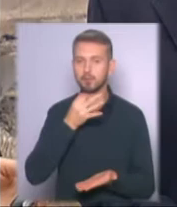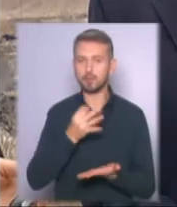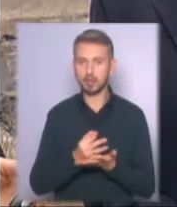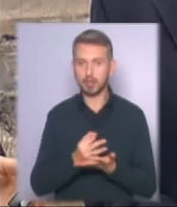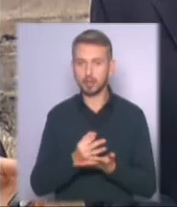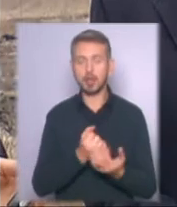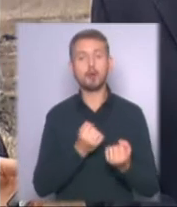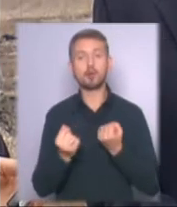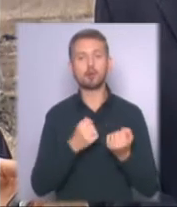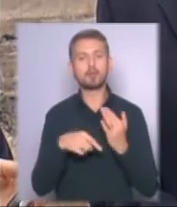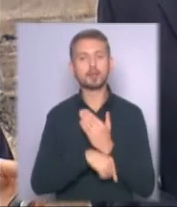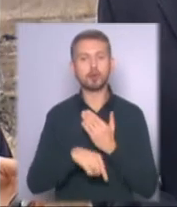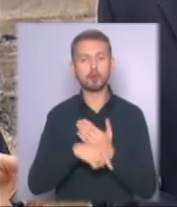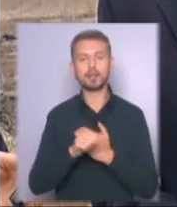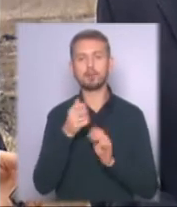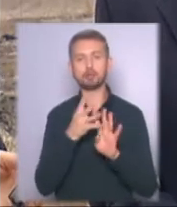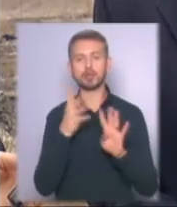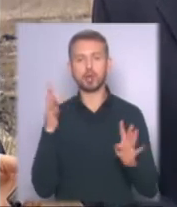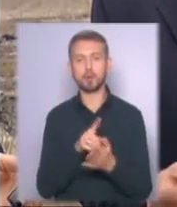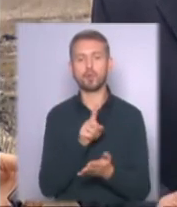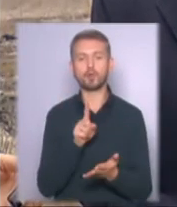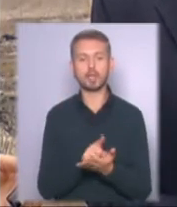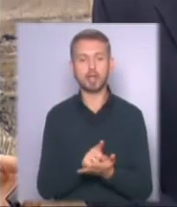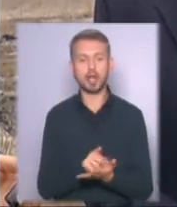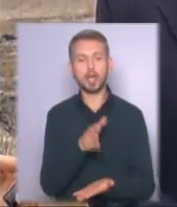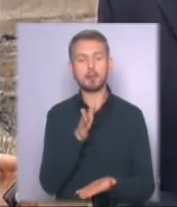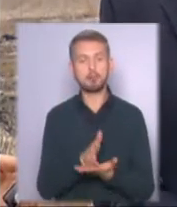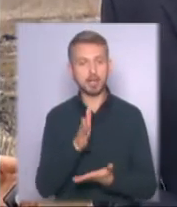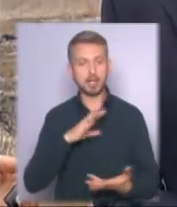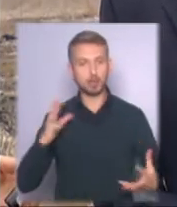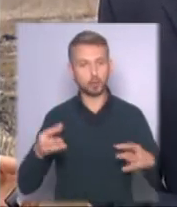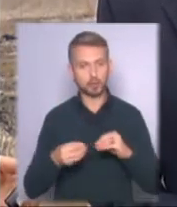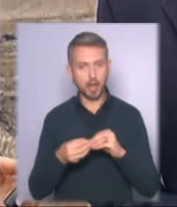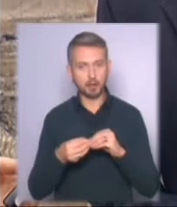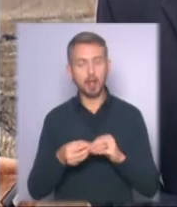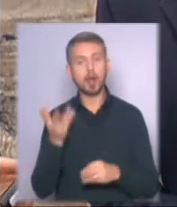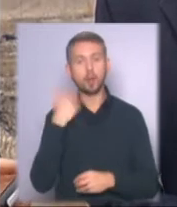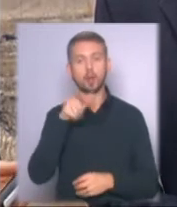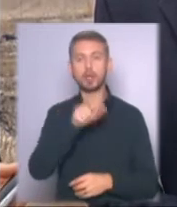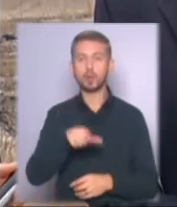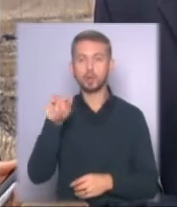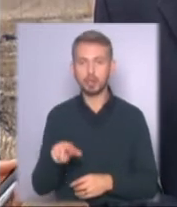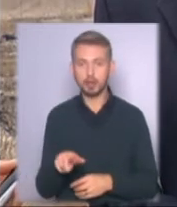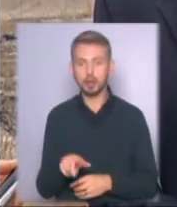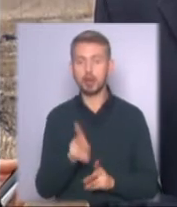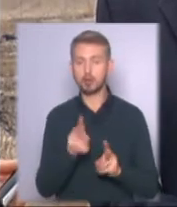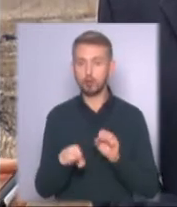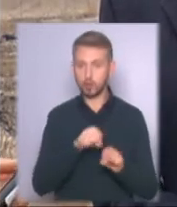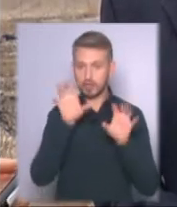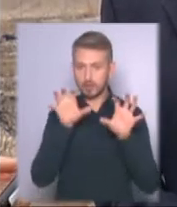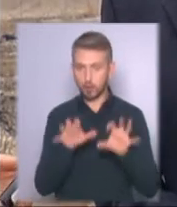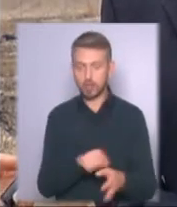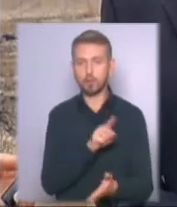з корупцією, в першу чергу, повинна мати результат, коли люди, які порушили закони,